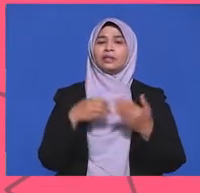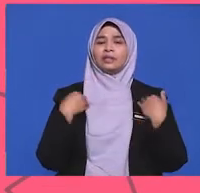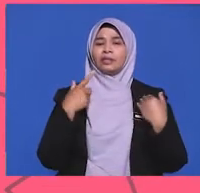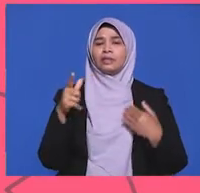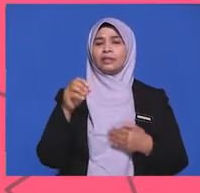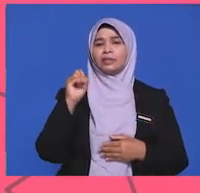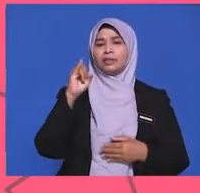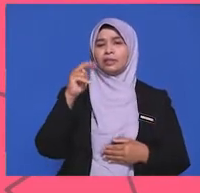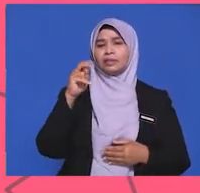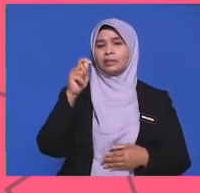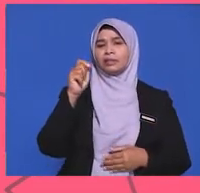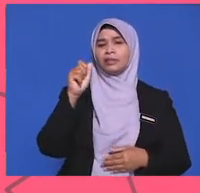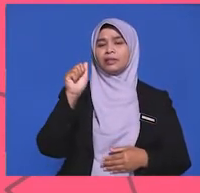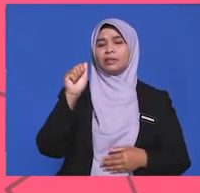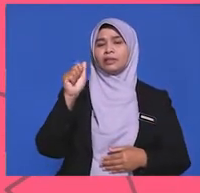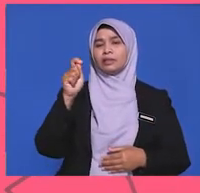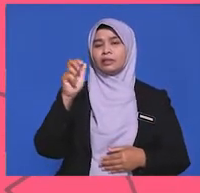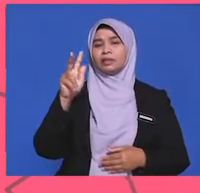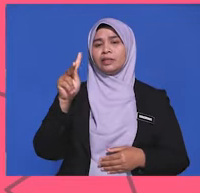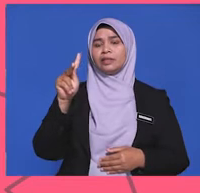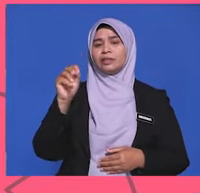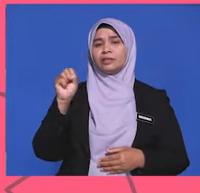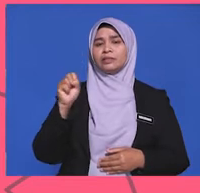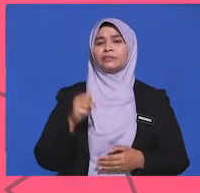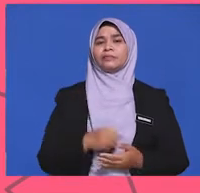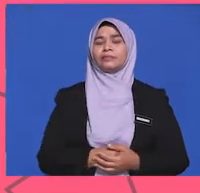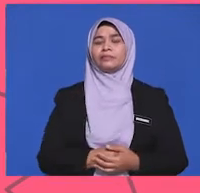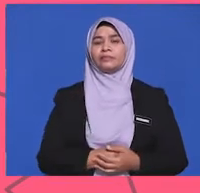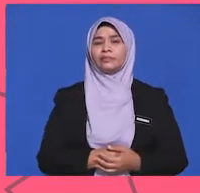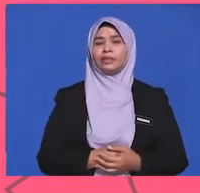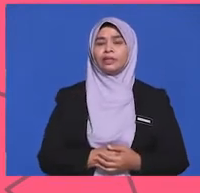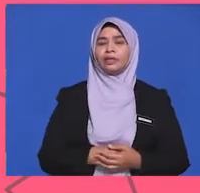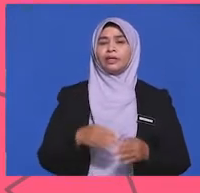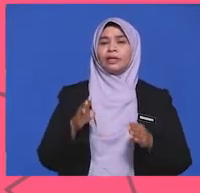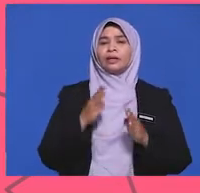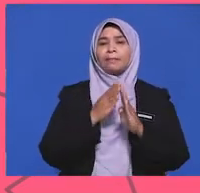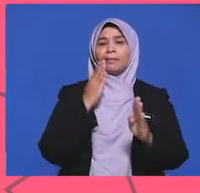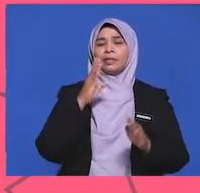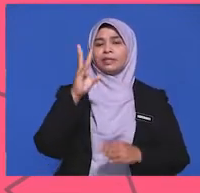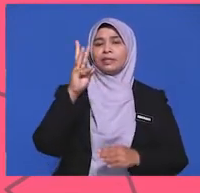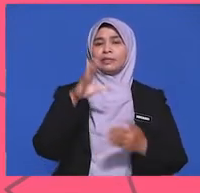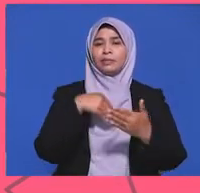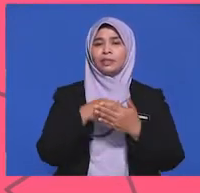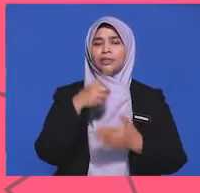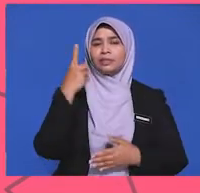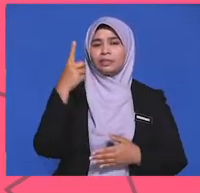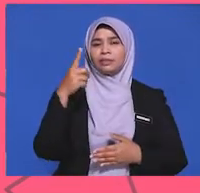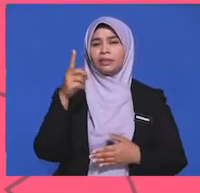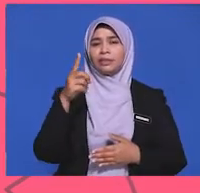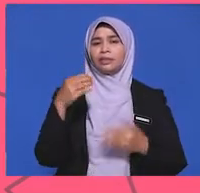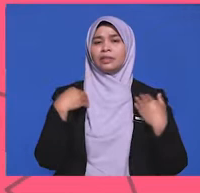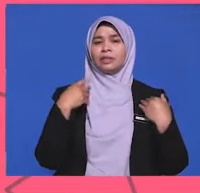sinteks untuk menerima input daripada pengguna. Baris 6 hingga 11 pula